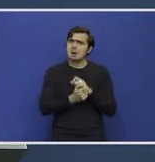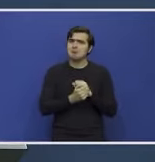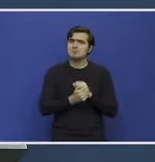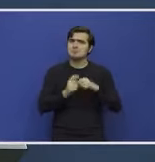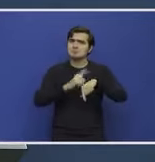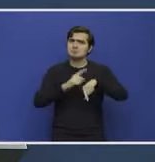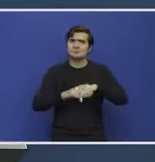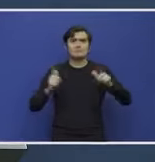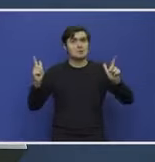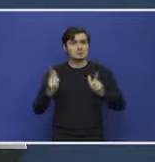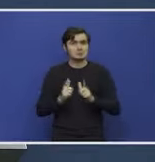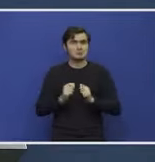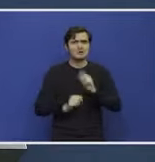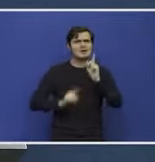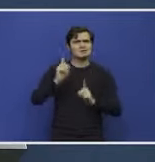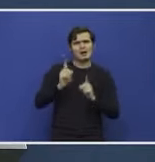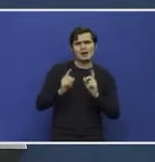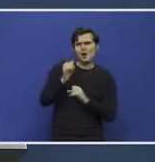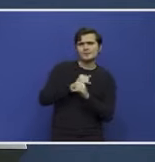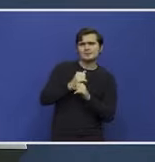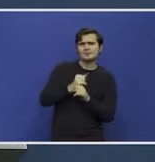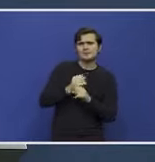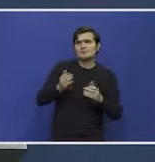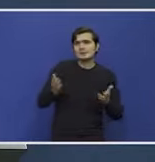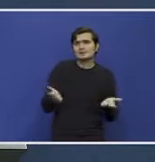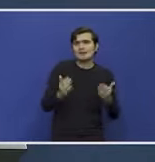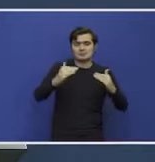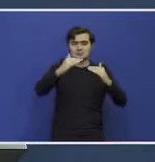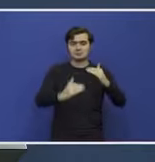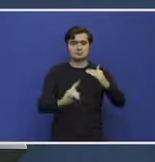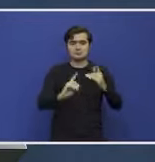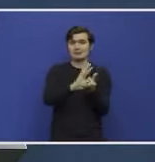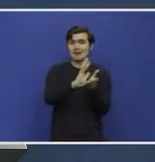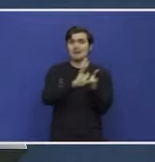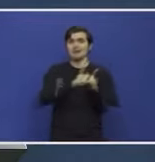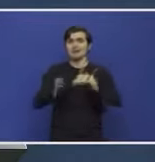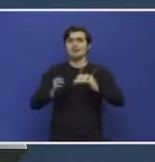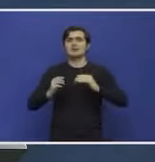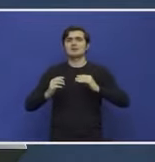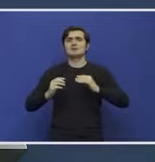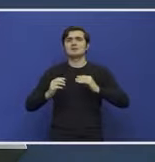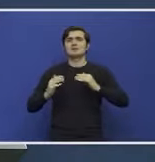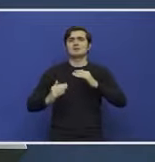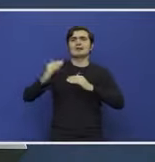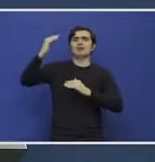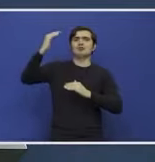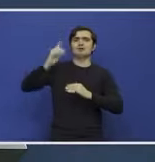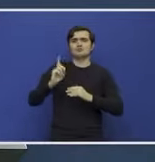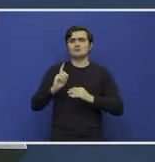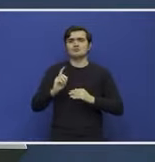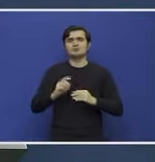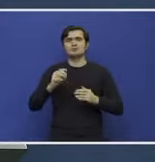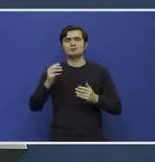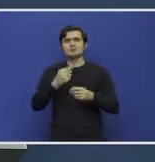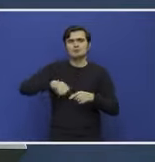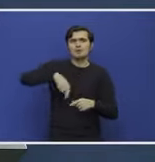într-un timp foarte scurt, dacă trendul se transformă dintr-un trend descrescător într-un trend crescător. Și monitorizăm foarte atent împreună